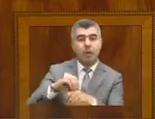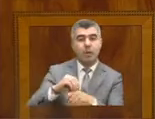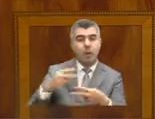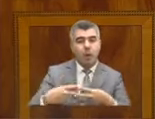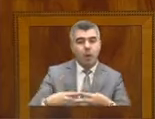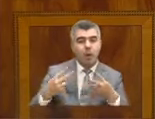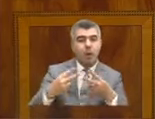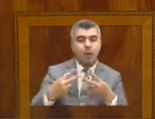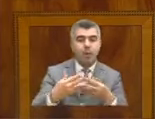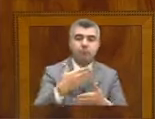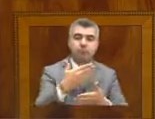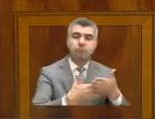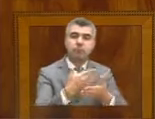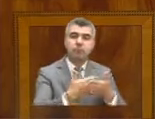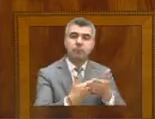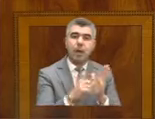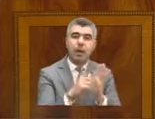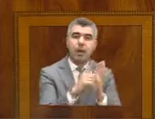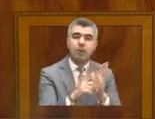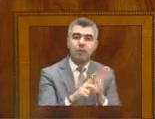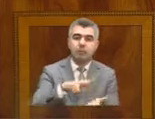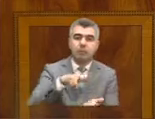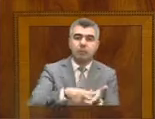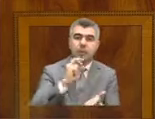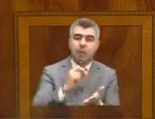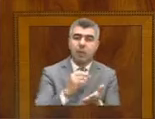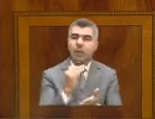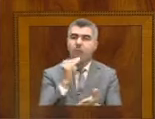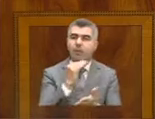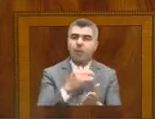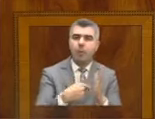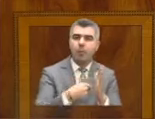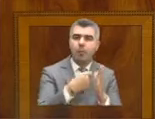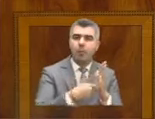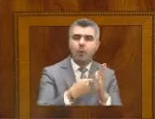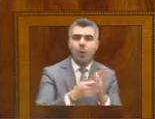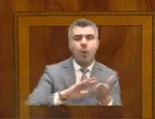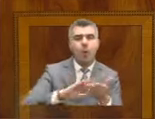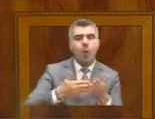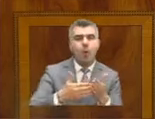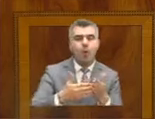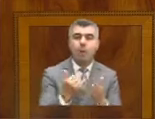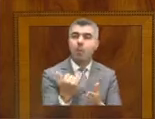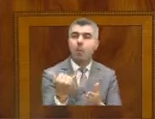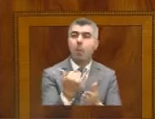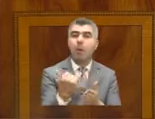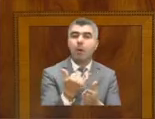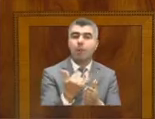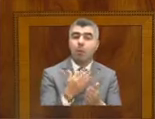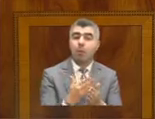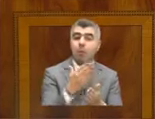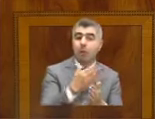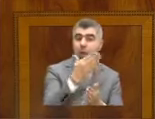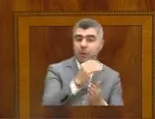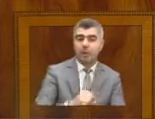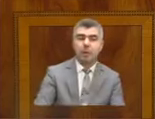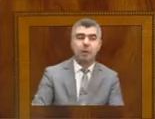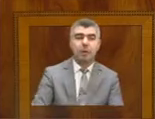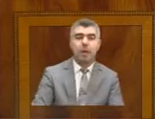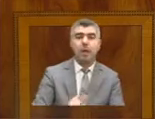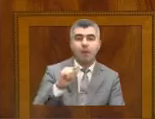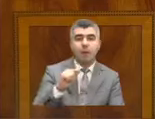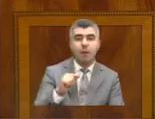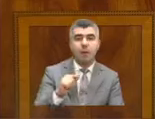ميثاق الاستثمار وتسريع مسار المصادقة على مشاريع استثمارية كبيرة ثمل الشروع في